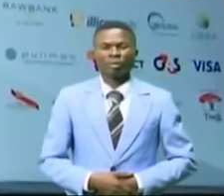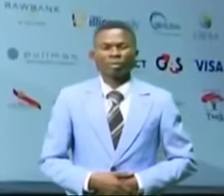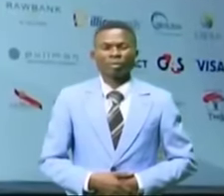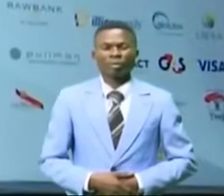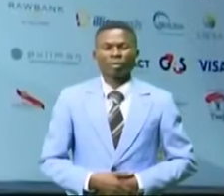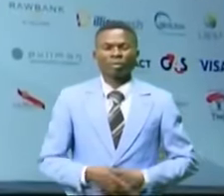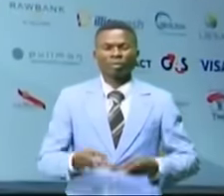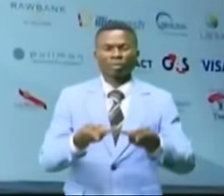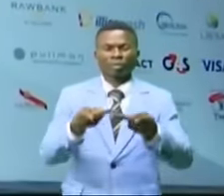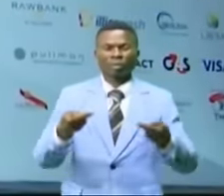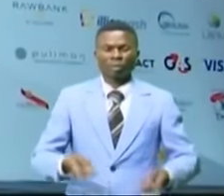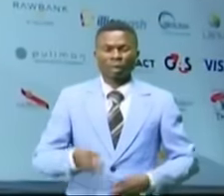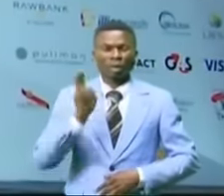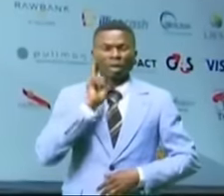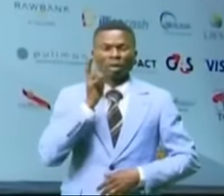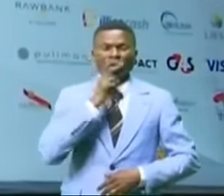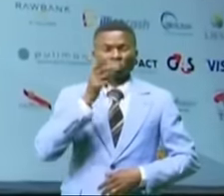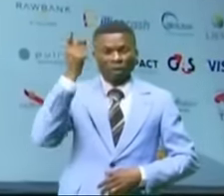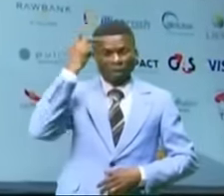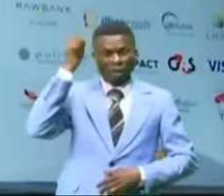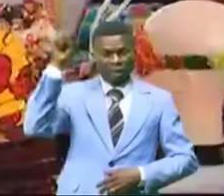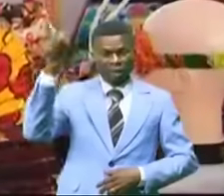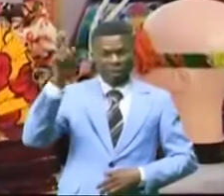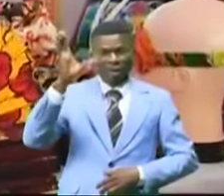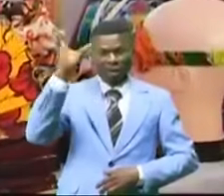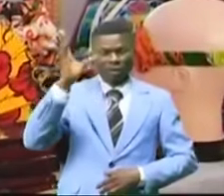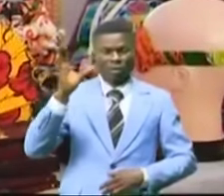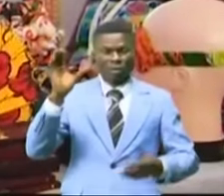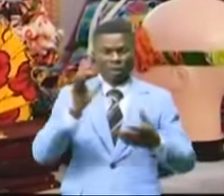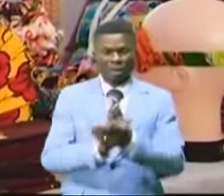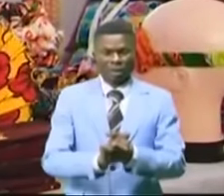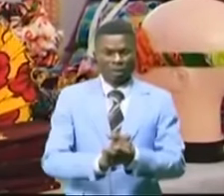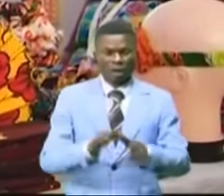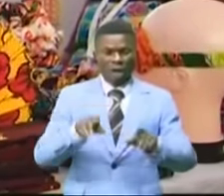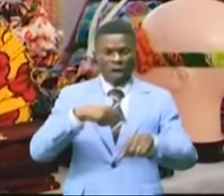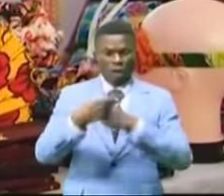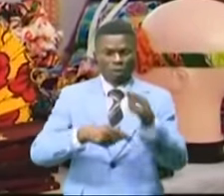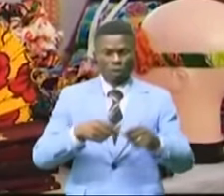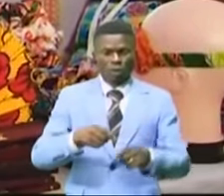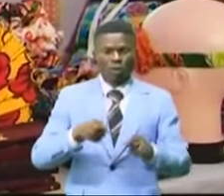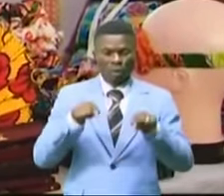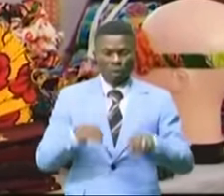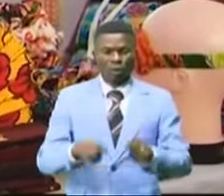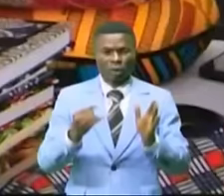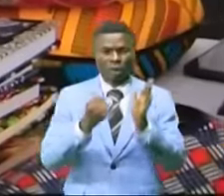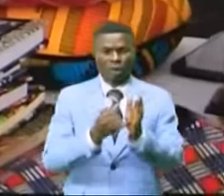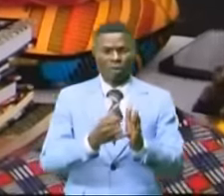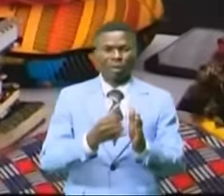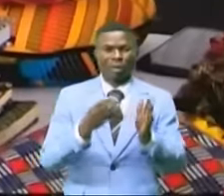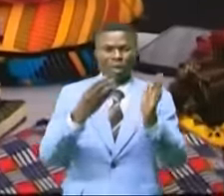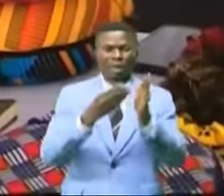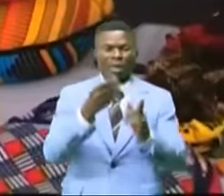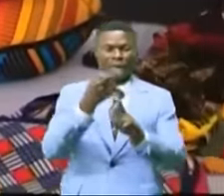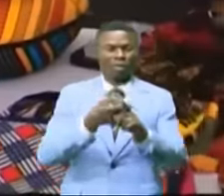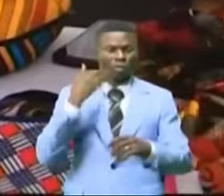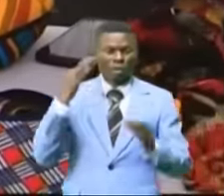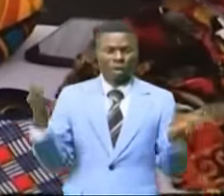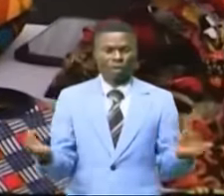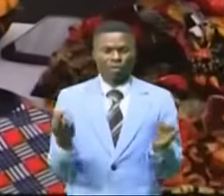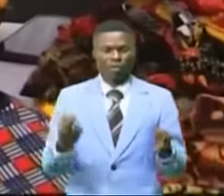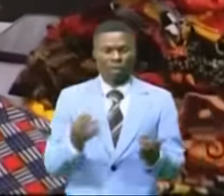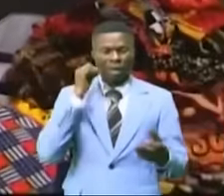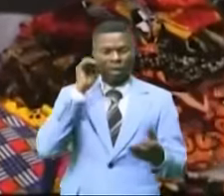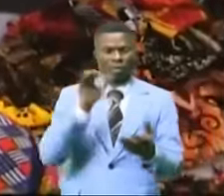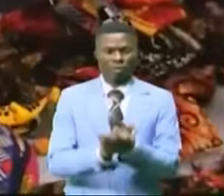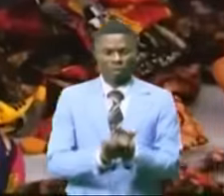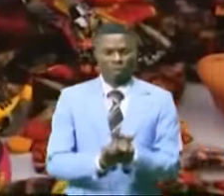Installé au chapiteau du Pullman Hotel Kinshasa, le Village de la Femme a ouvert ses portes ce samedi 9 mars 2024 pour célébrer le mois de la femme